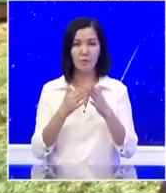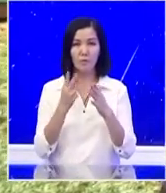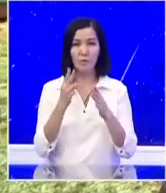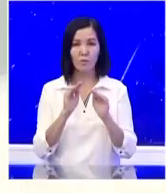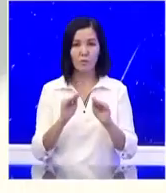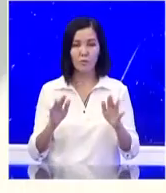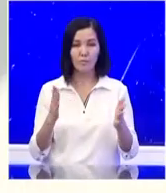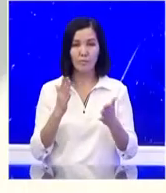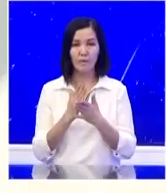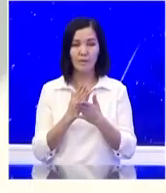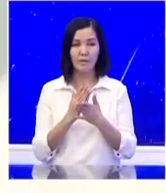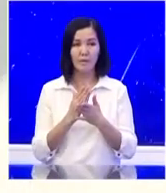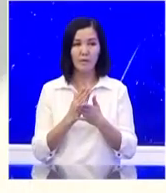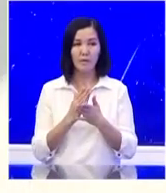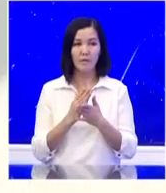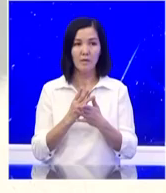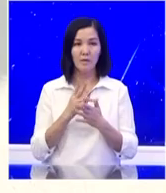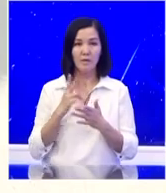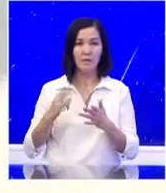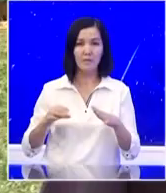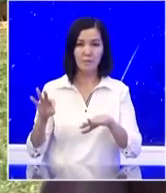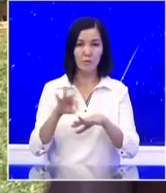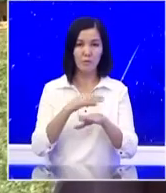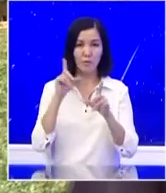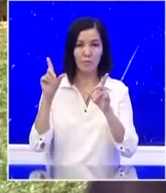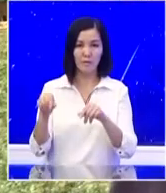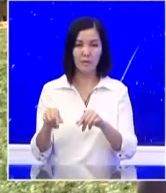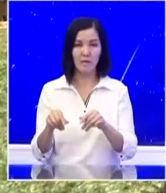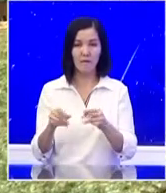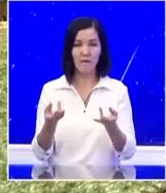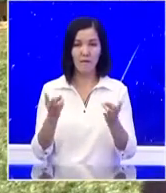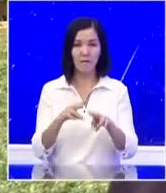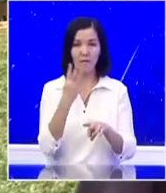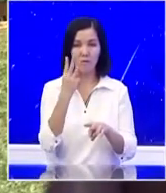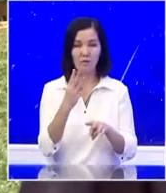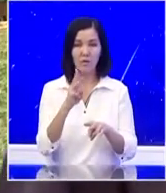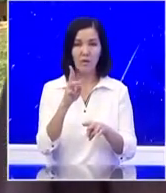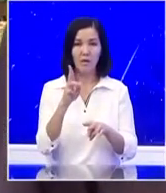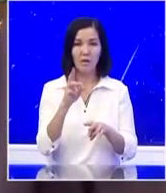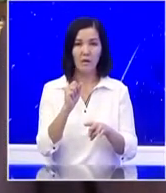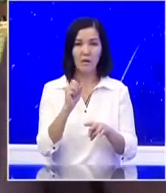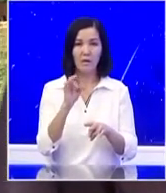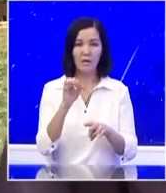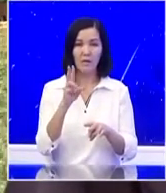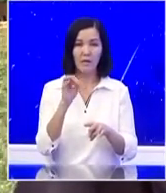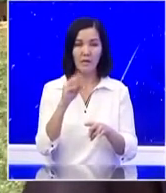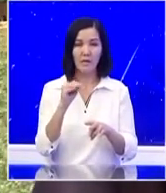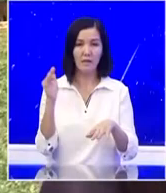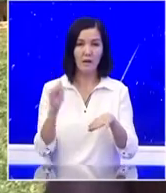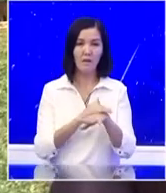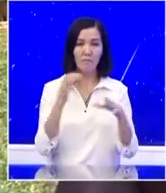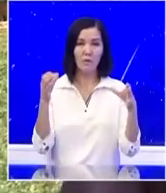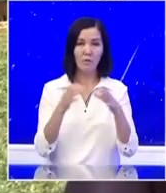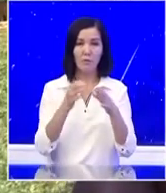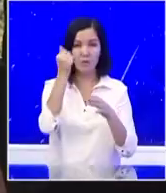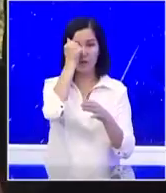қазір. Төрті өдіге қызымыз ұзатылған қазір. Енді мұна қарекет бағдарламасында Гүлмира Мұқанқызына ерекше алғысым бар,